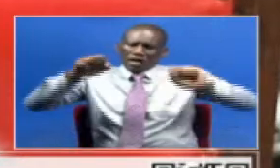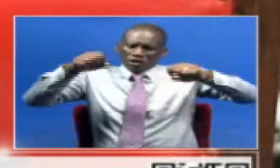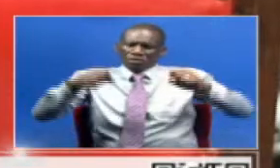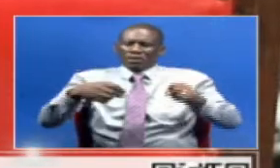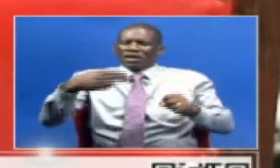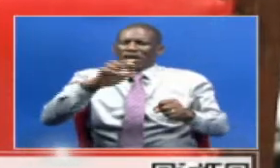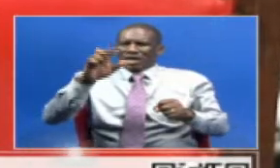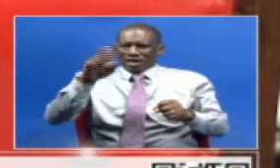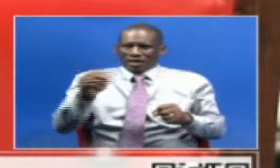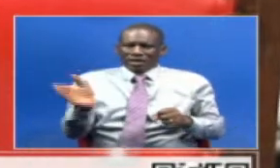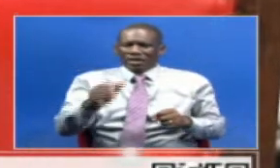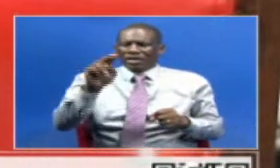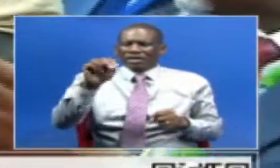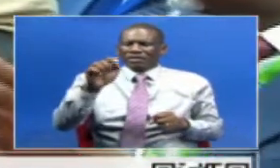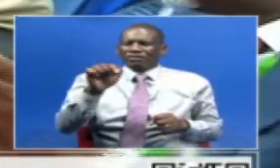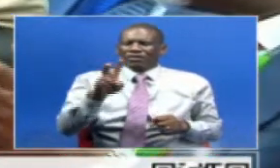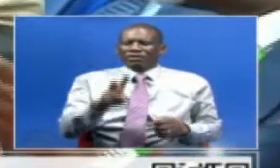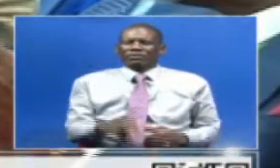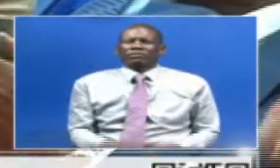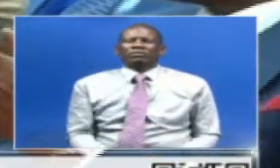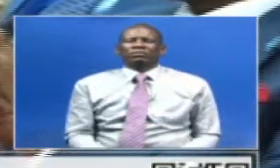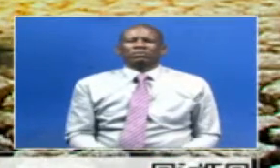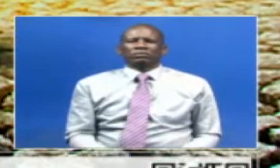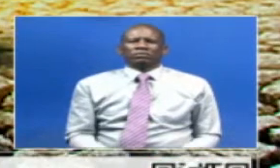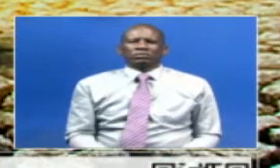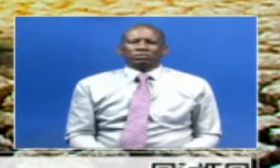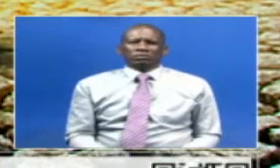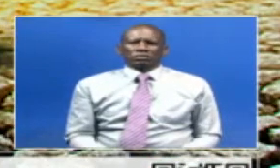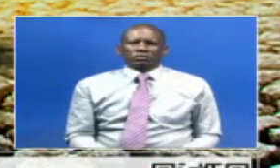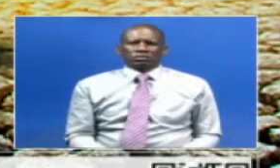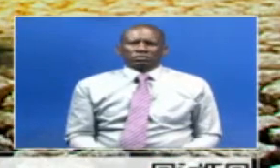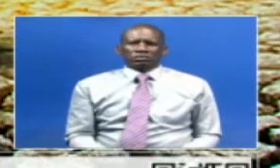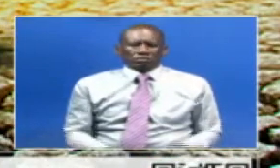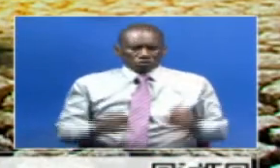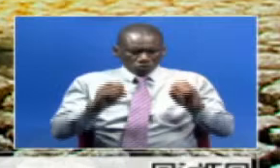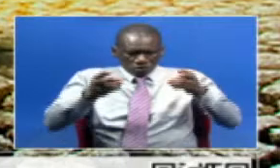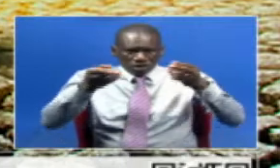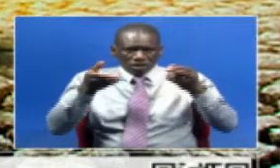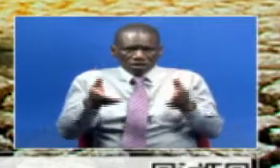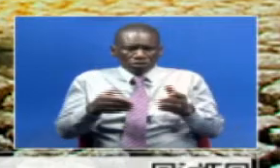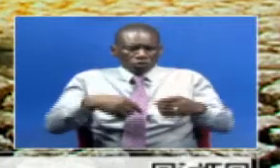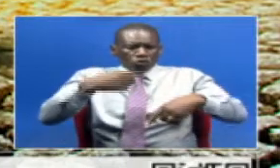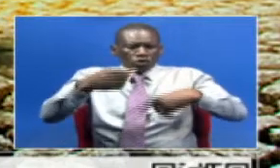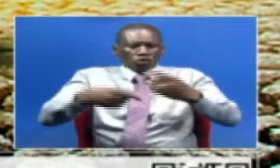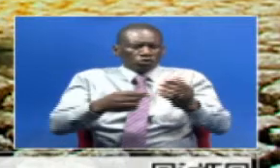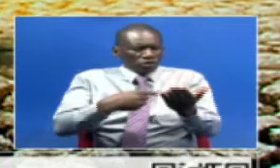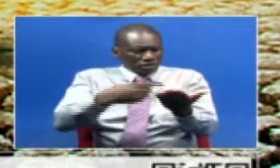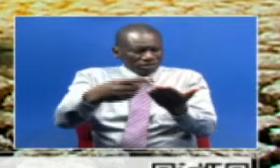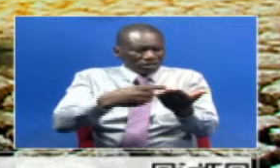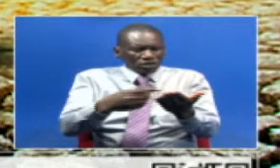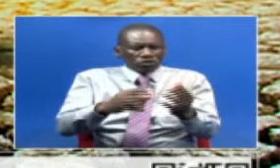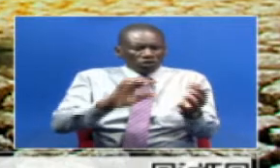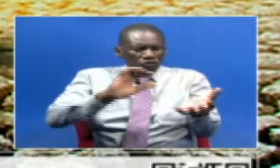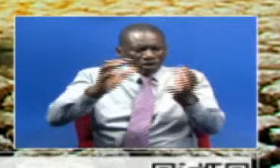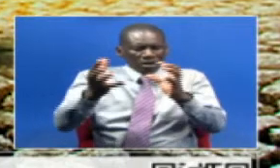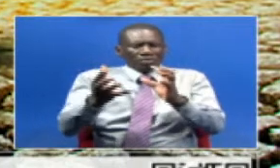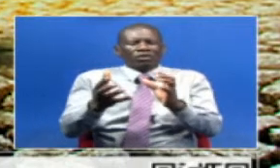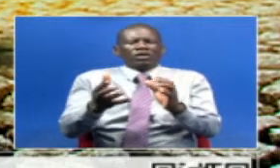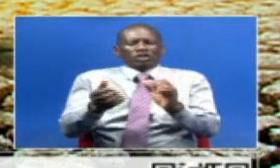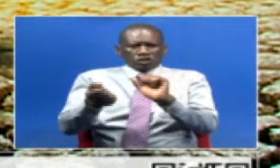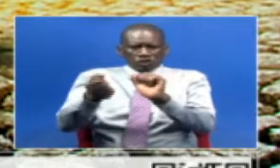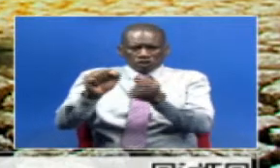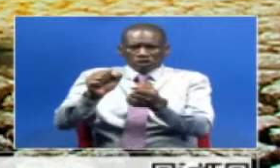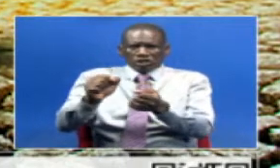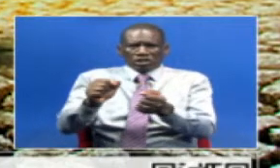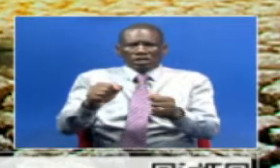Aura NTV. Na mtazamaji, tukiendeleza mjadala wa mazingira na tabia nchi katika jitihada